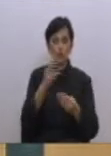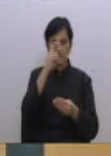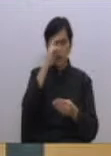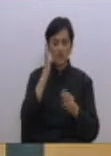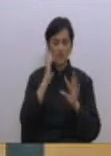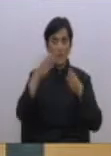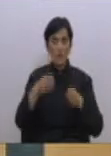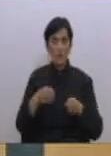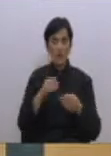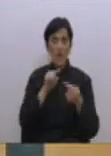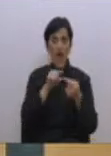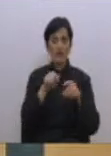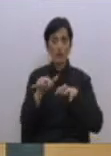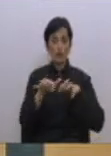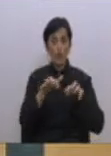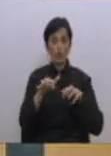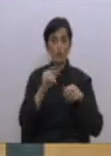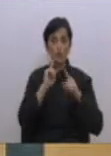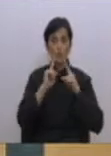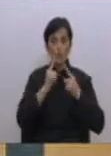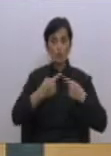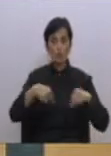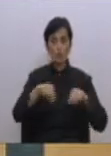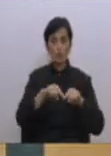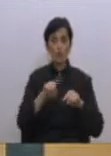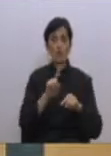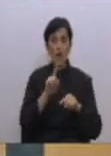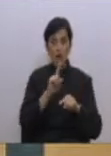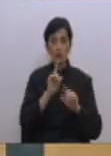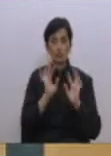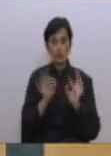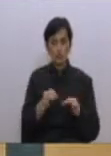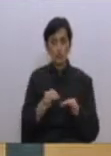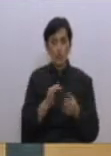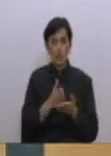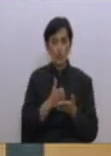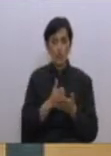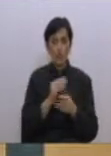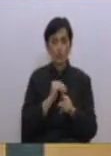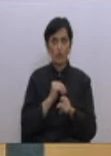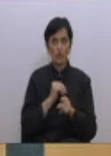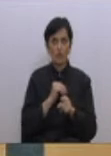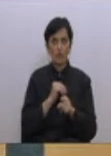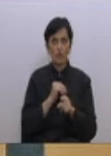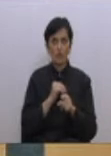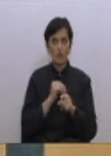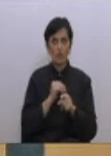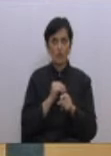სამართლის იურიდიულ პირ ბიუროს. რაც ძალიან სწორი და